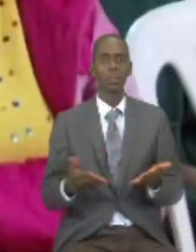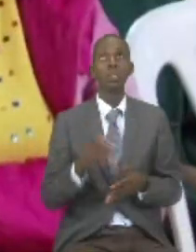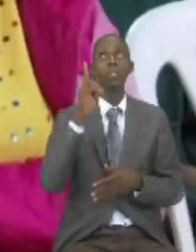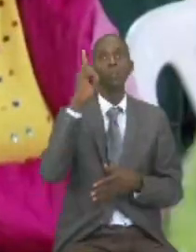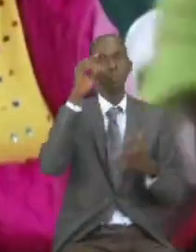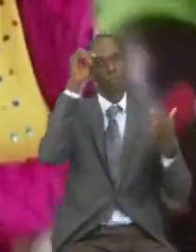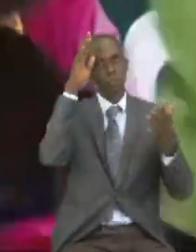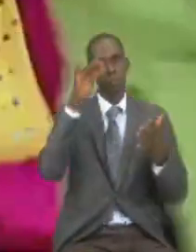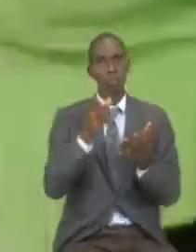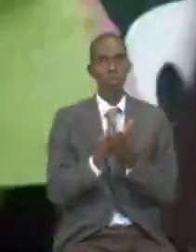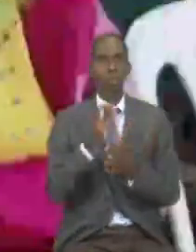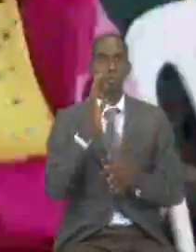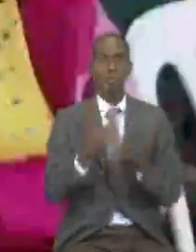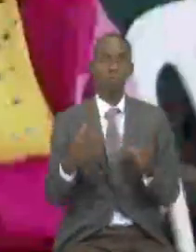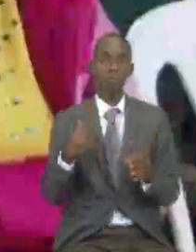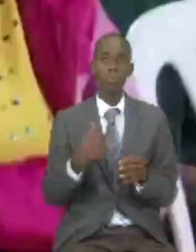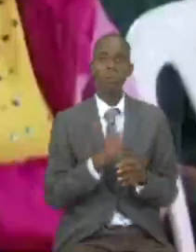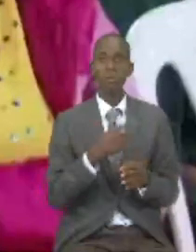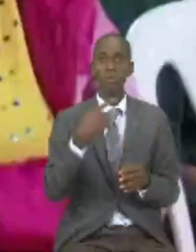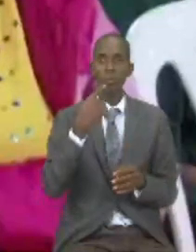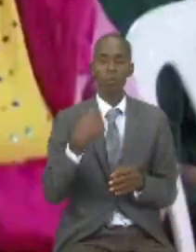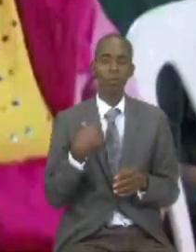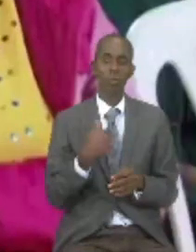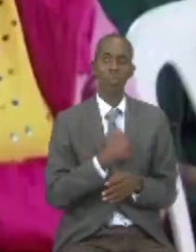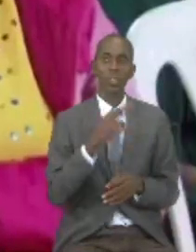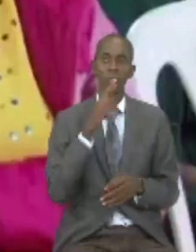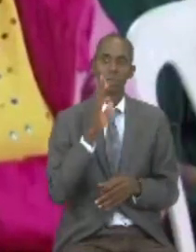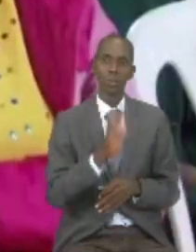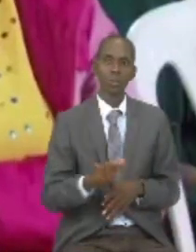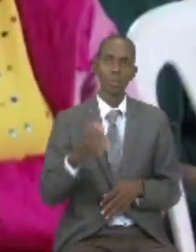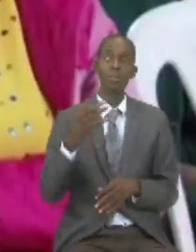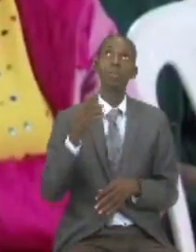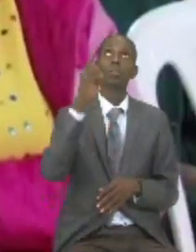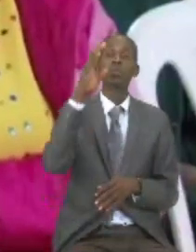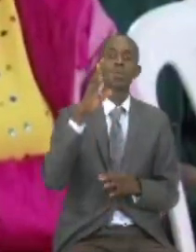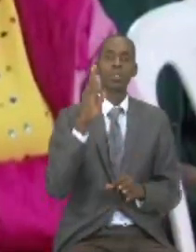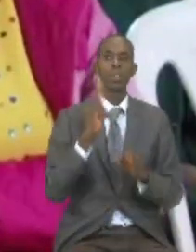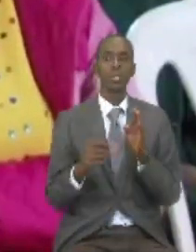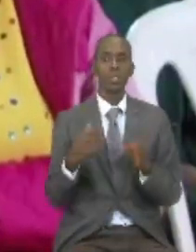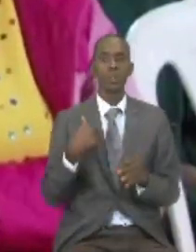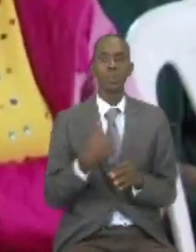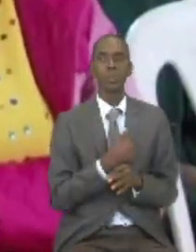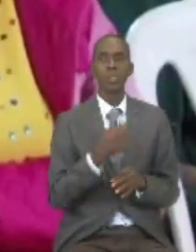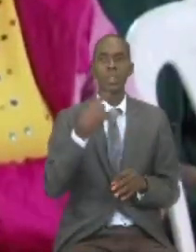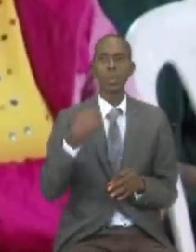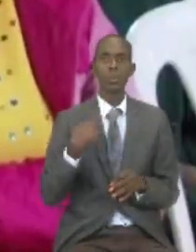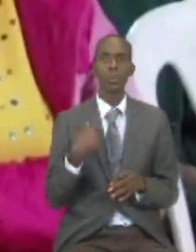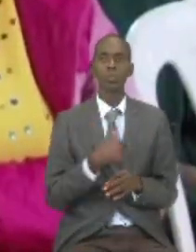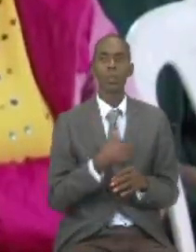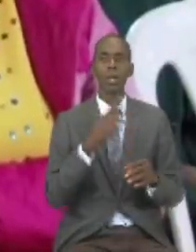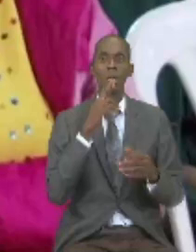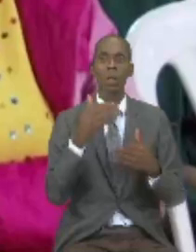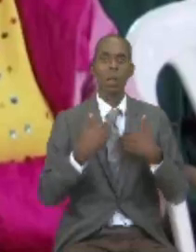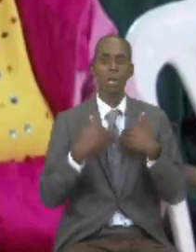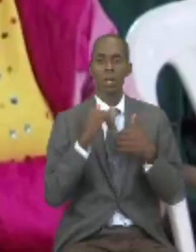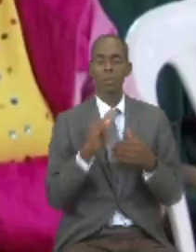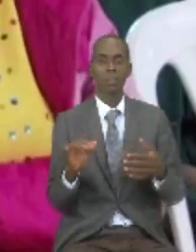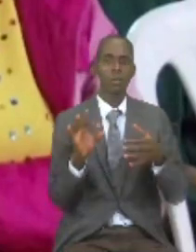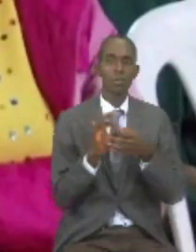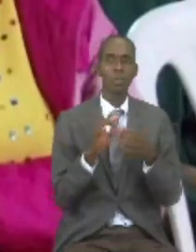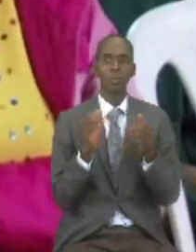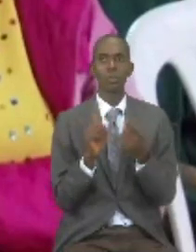net. C'est exprimé que si nous disons que nous sommes sauvés, que nous sommes enfants de Dieu, si nous professons avoir une connexion